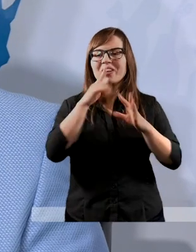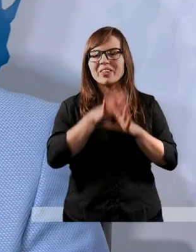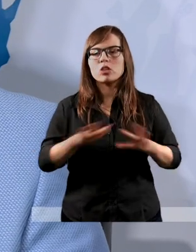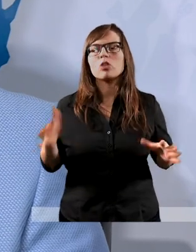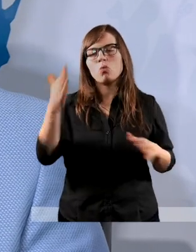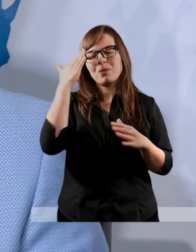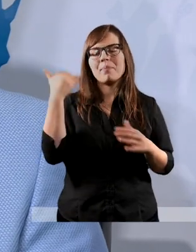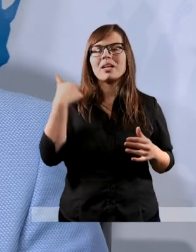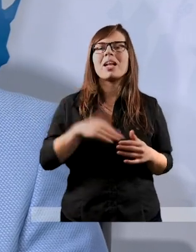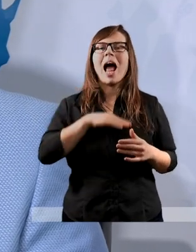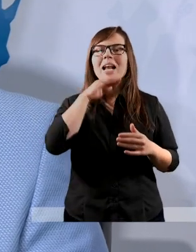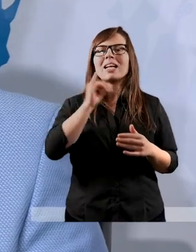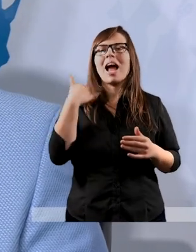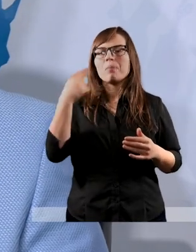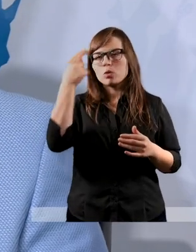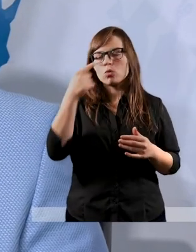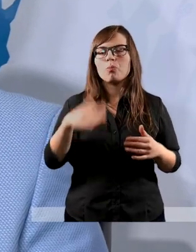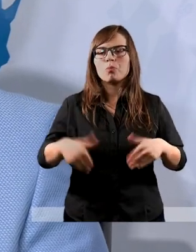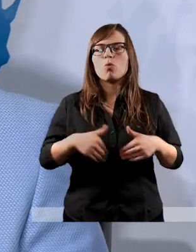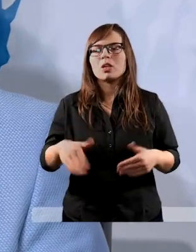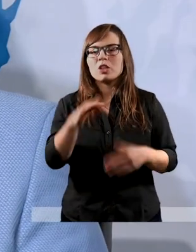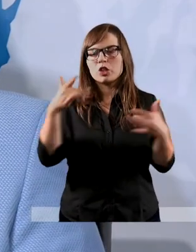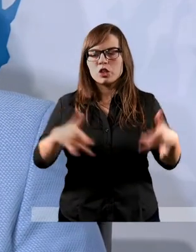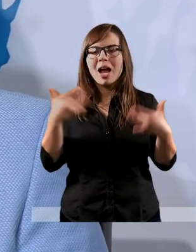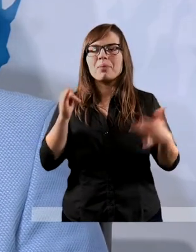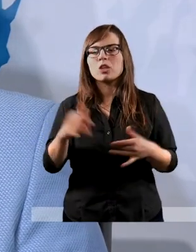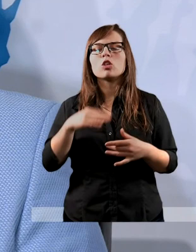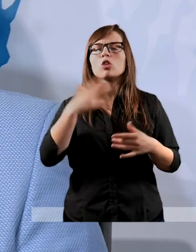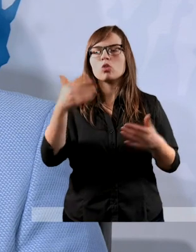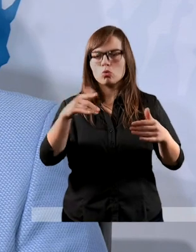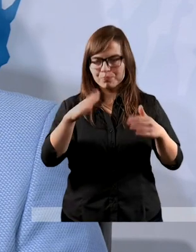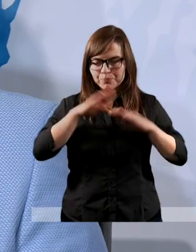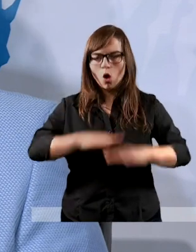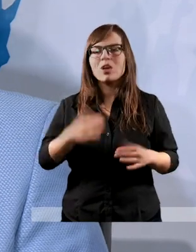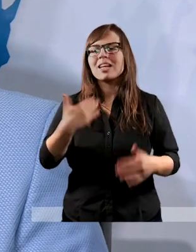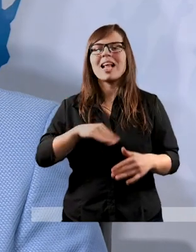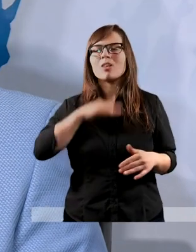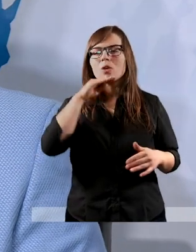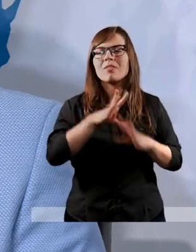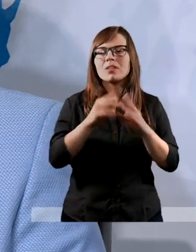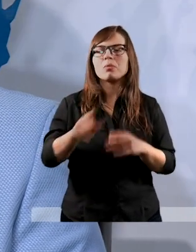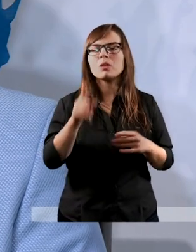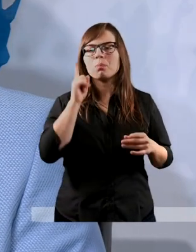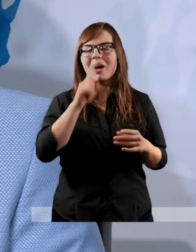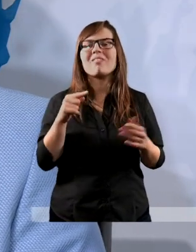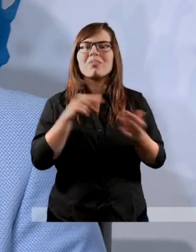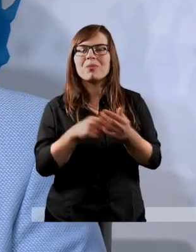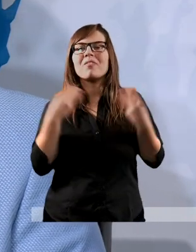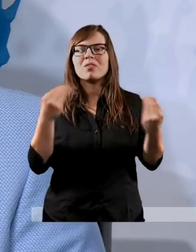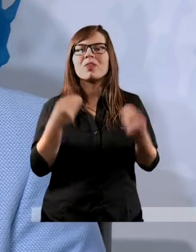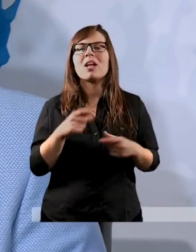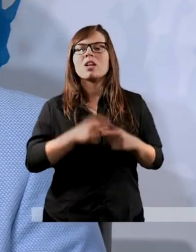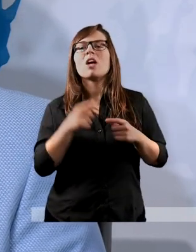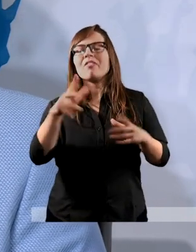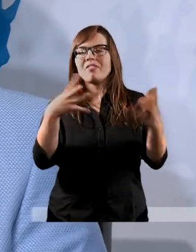wyćwiczony. Umiem być nasycony, jak i głód cierpieć, obfitować i znosić niedostatek. I w tym wszystkim akurat apostoł się odnajdywał. Mam